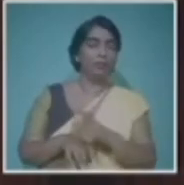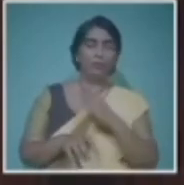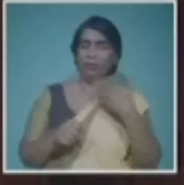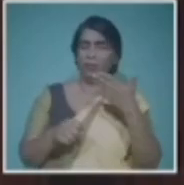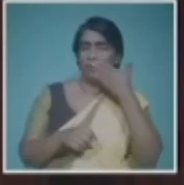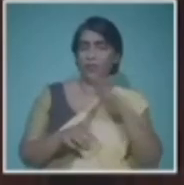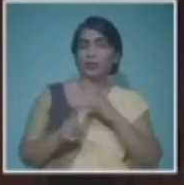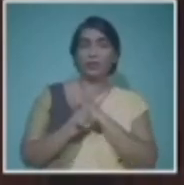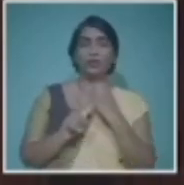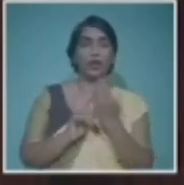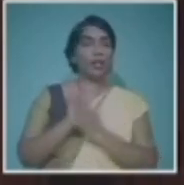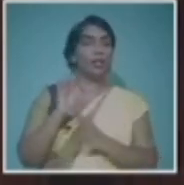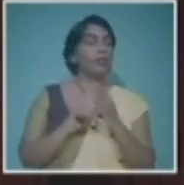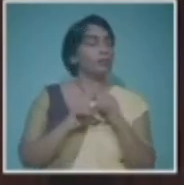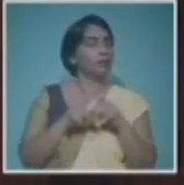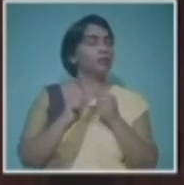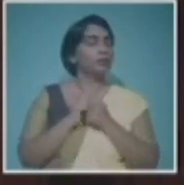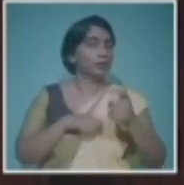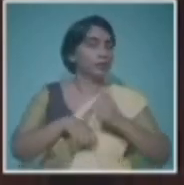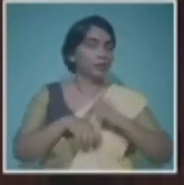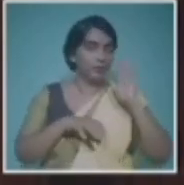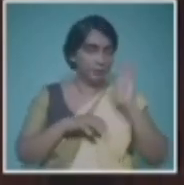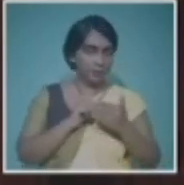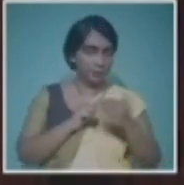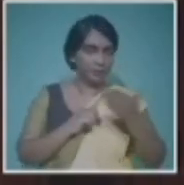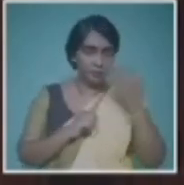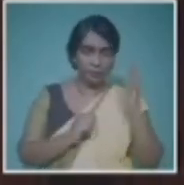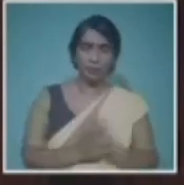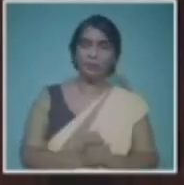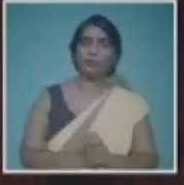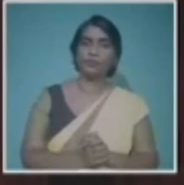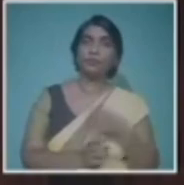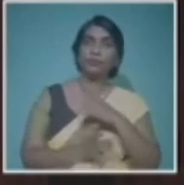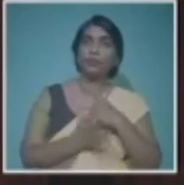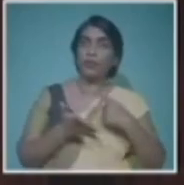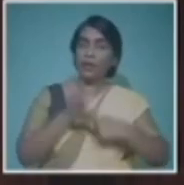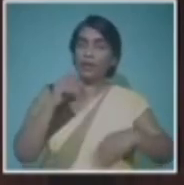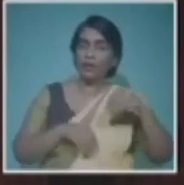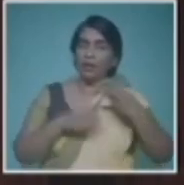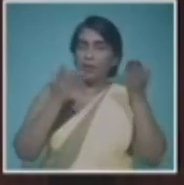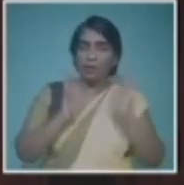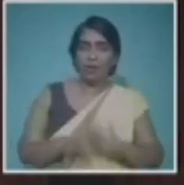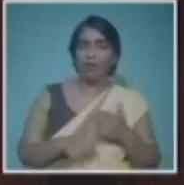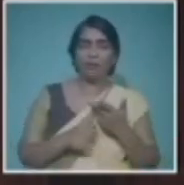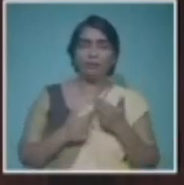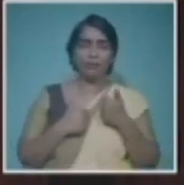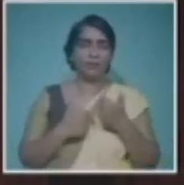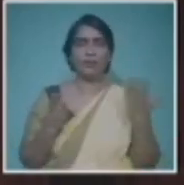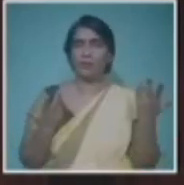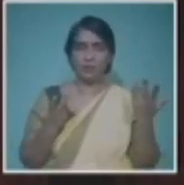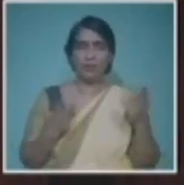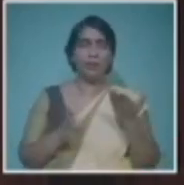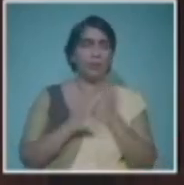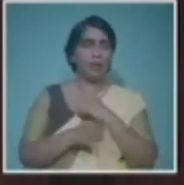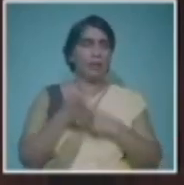පරිපූර්ණ සංස්කෘතික අමාත්‍ය භූමිකාවක් ඔහුගේ කාල සීමාව තුළ කරන්න පුළුවන්කම ලැබුණා. ඔහුගේ දේශපාලන අවසානය නම් එච්චර සුබදායී නෑ.